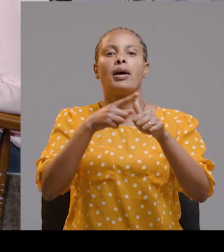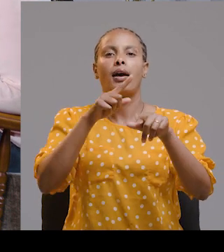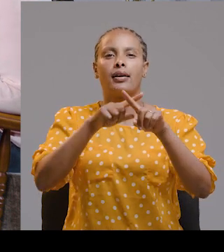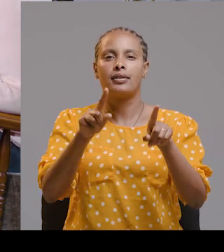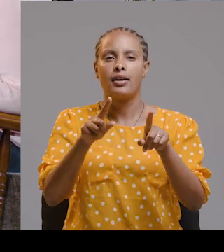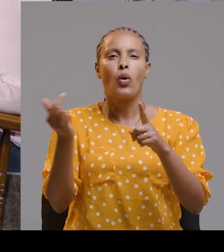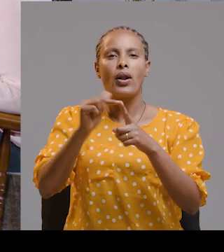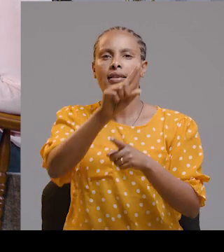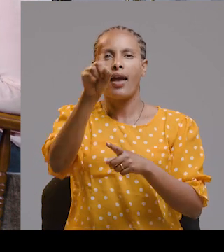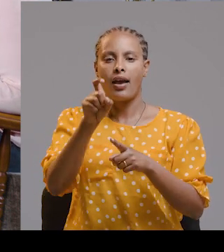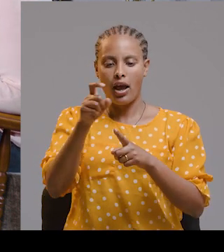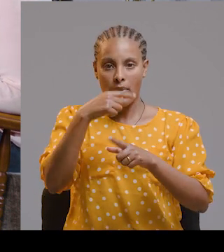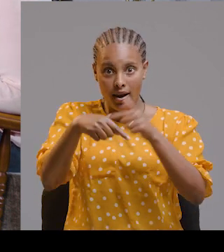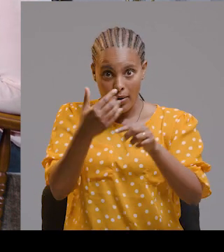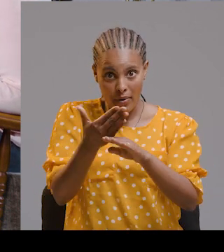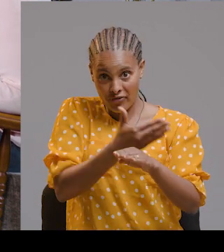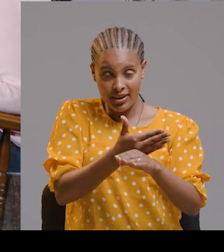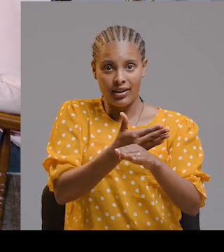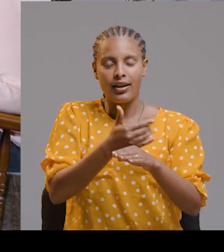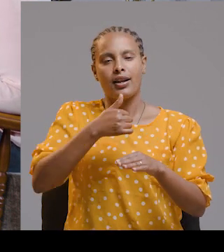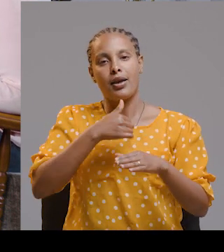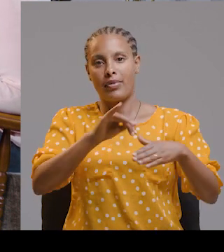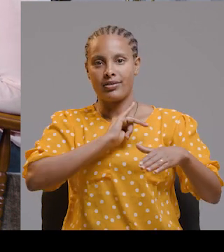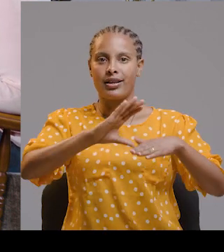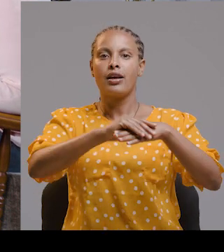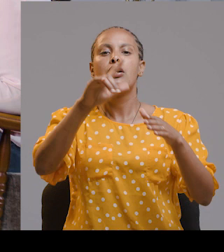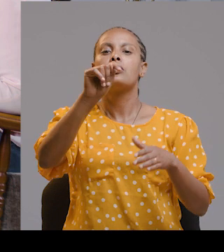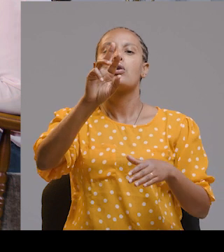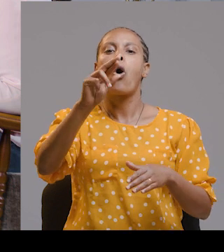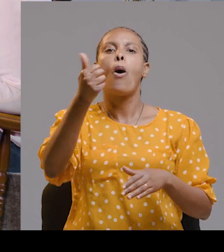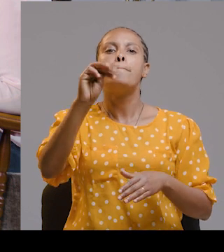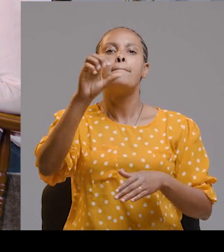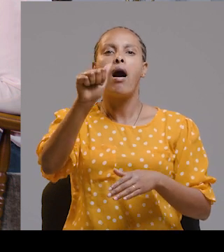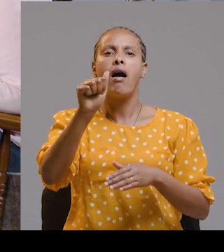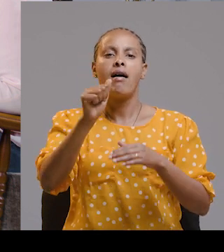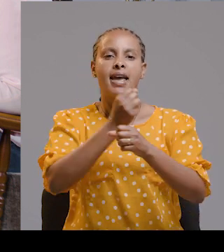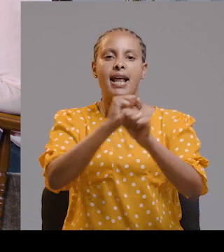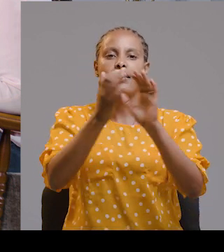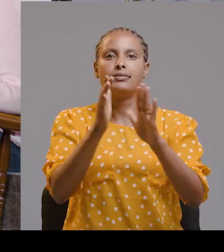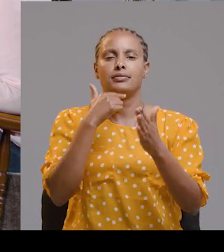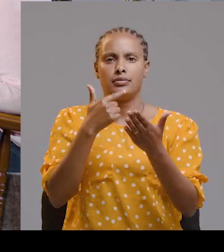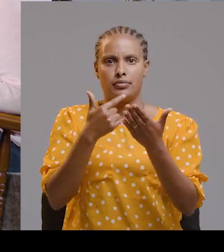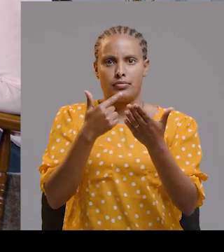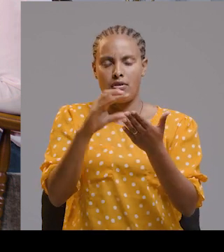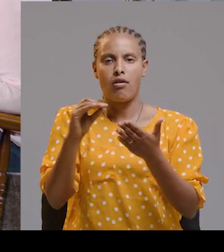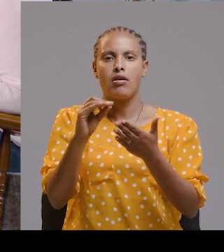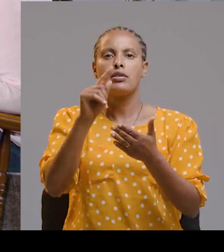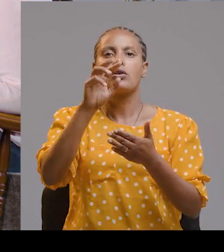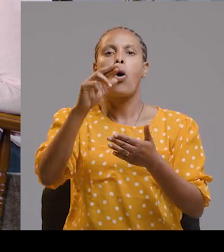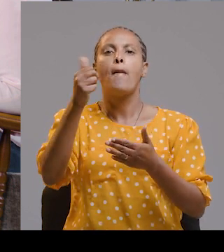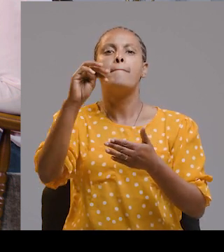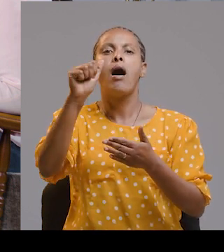مراجعین ودات یک امکانیه بفیت لیم ساست اوک تروما هیلینگ نه یه سیتو چلو برنامه چون نه